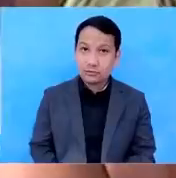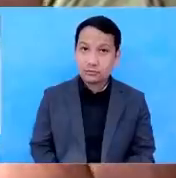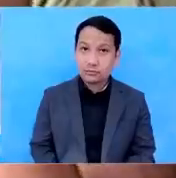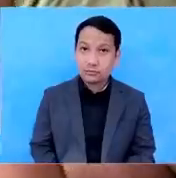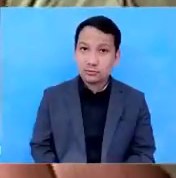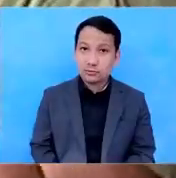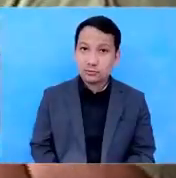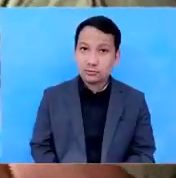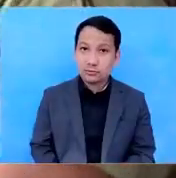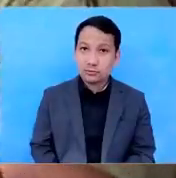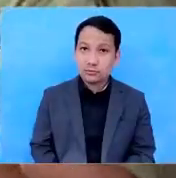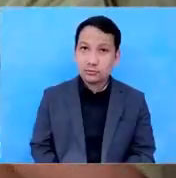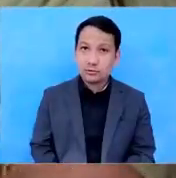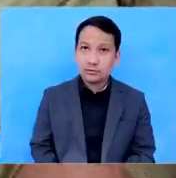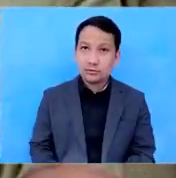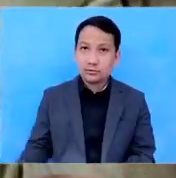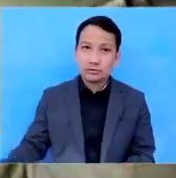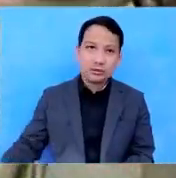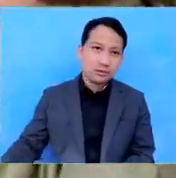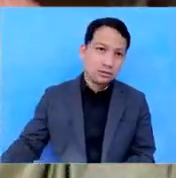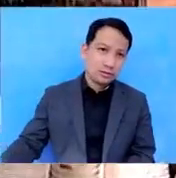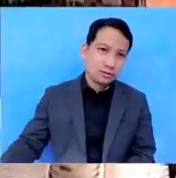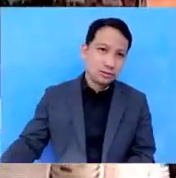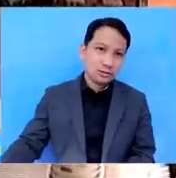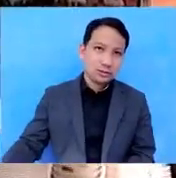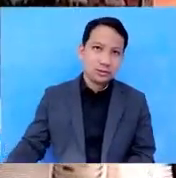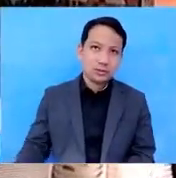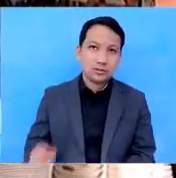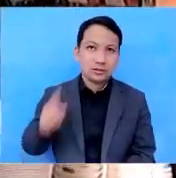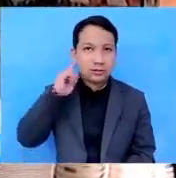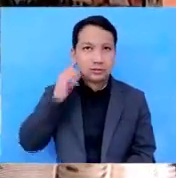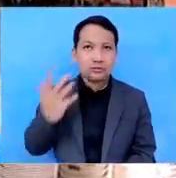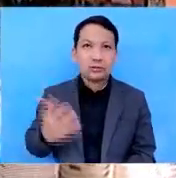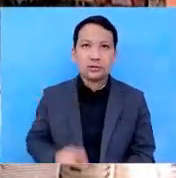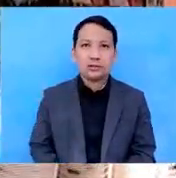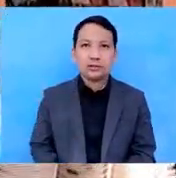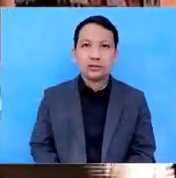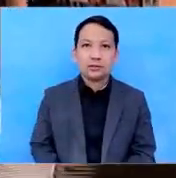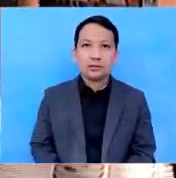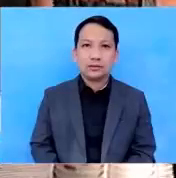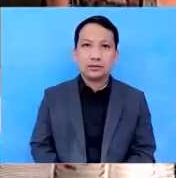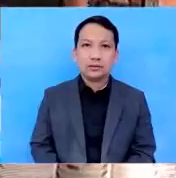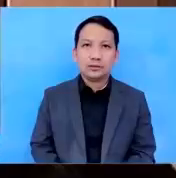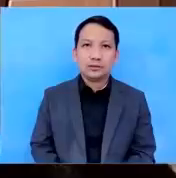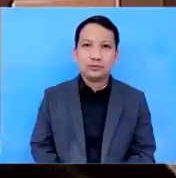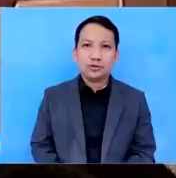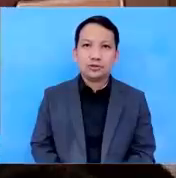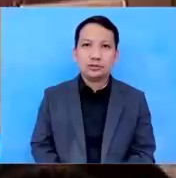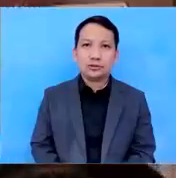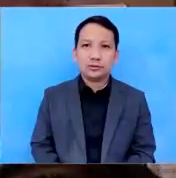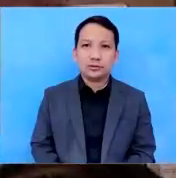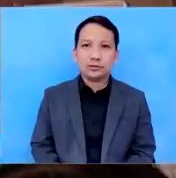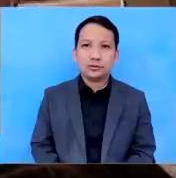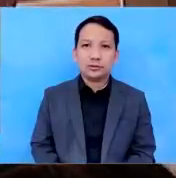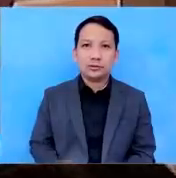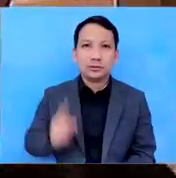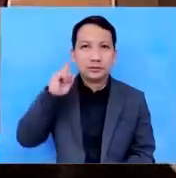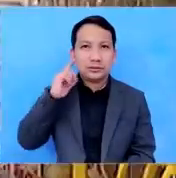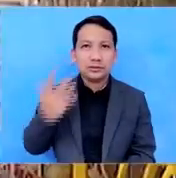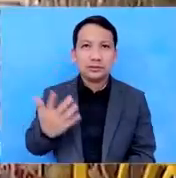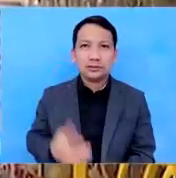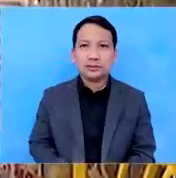pila para ipambayad ang sibuyas. Nitong Sabado, ininansad na isang Japanese store ang kanilang pay with